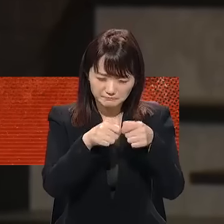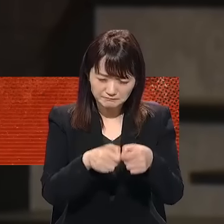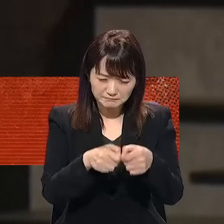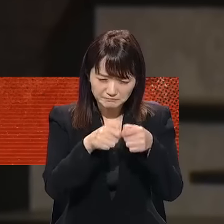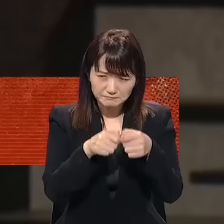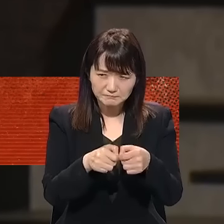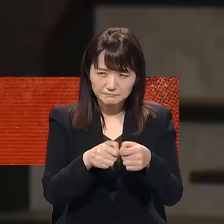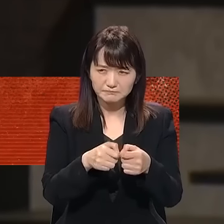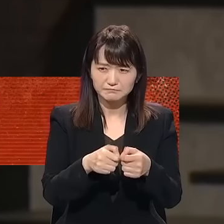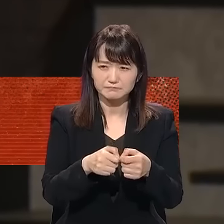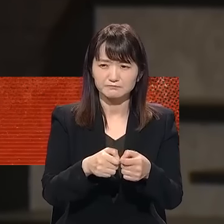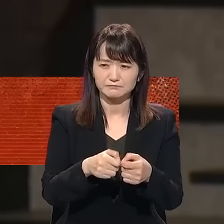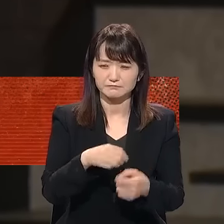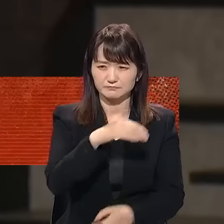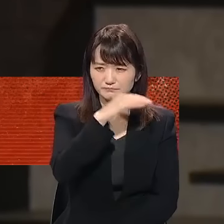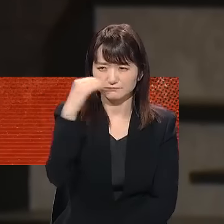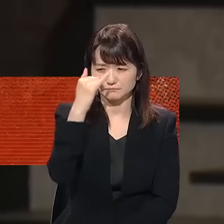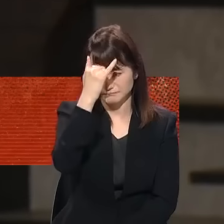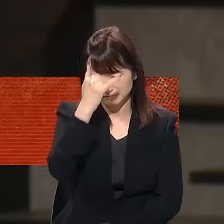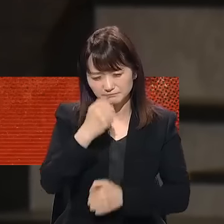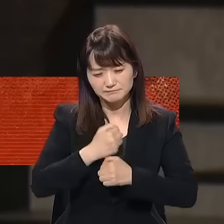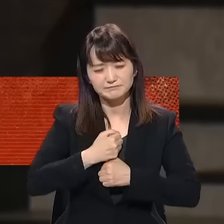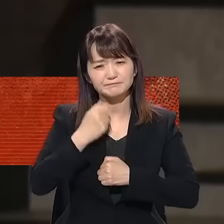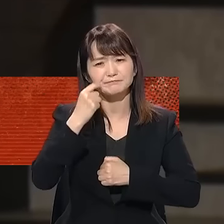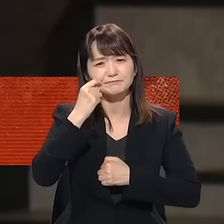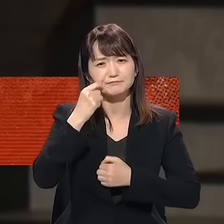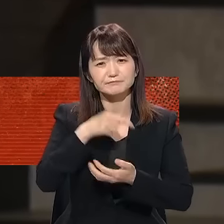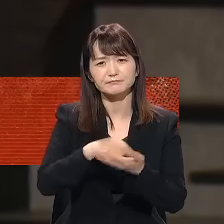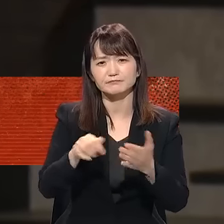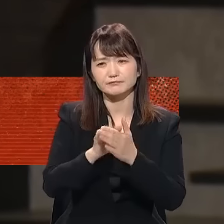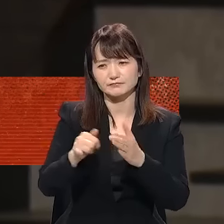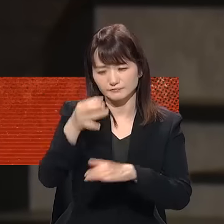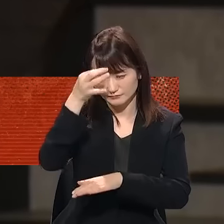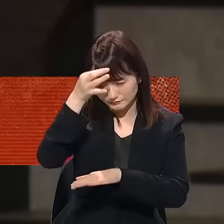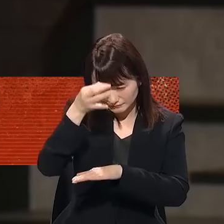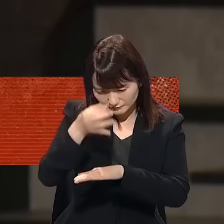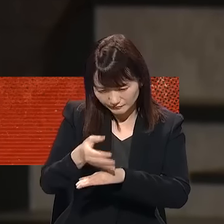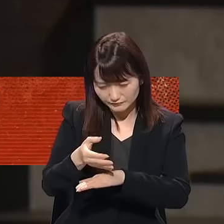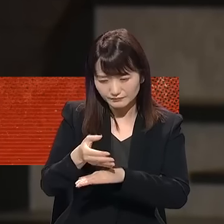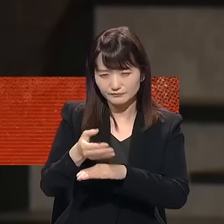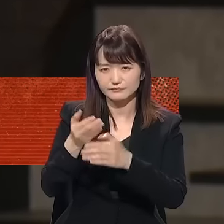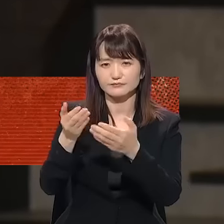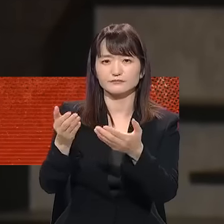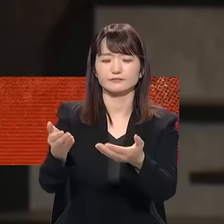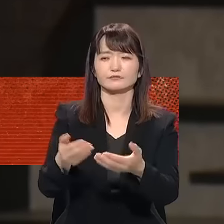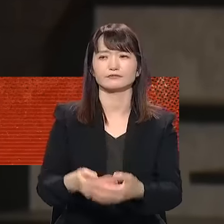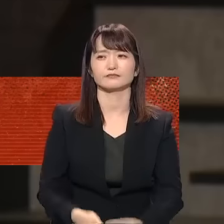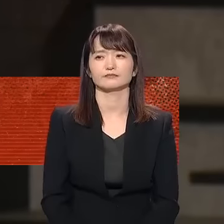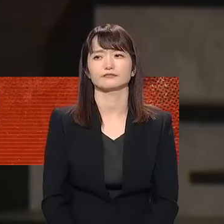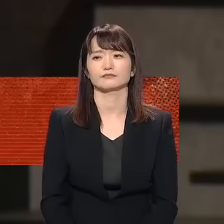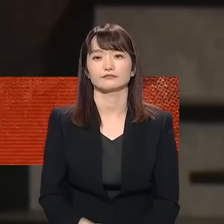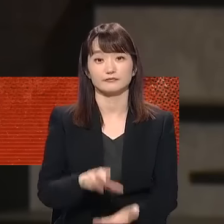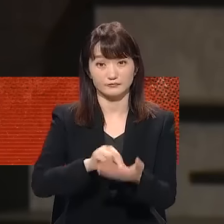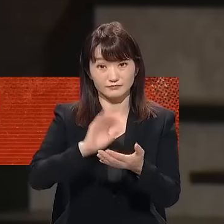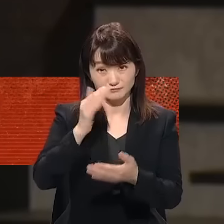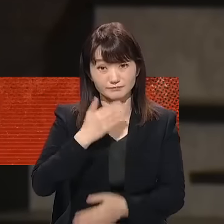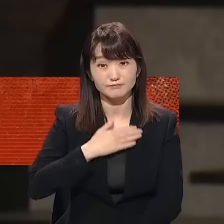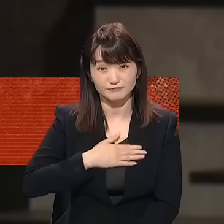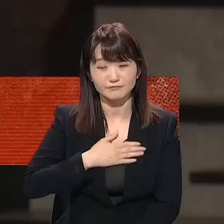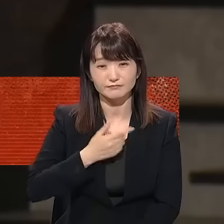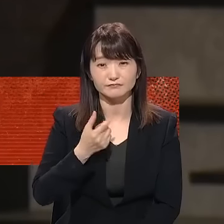정중한 예의를 지키지 못해서 유족들에게 사과를 한다라고 얘기를 하고 있으니까 이게 문제가 되는 것은 알고 있는 거